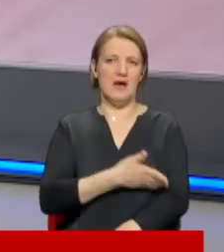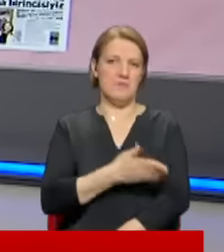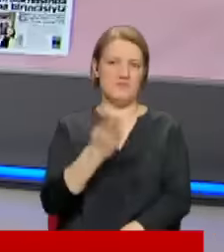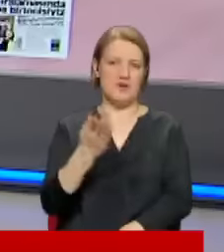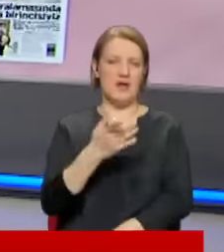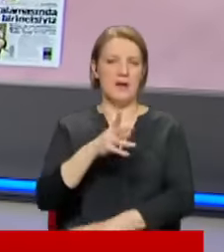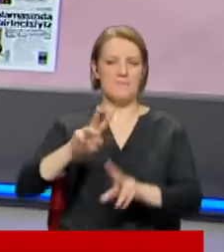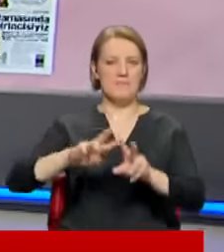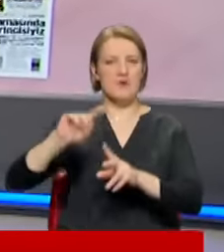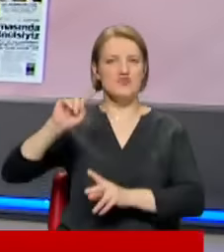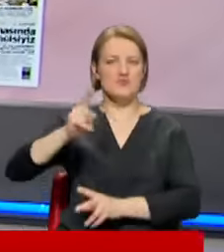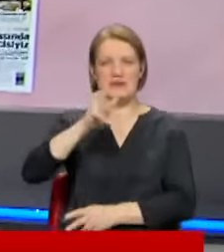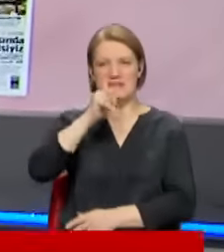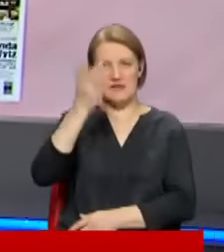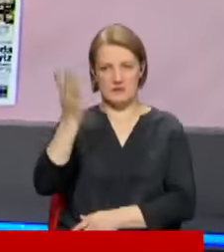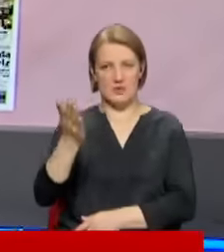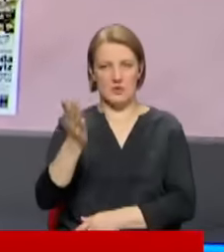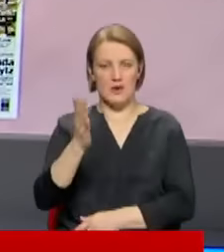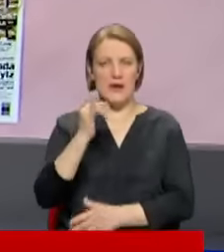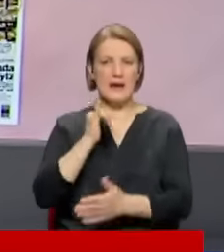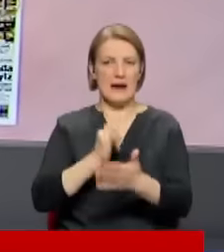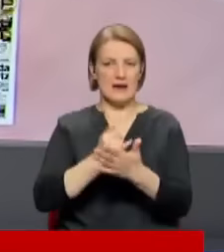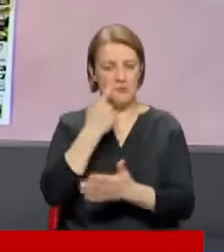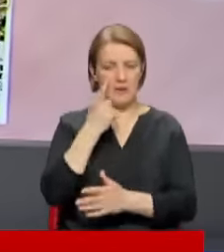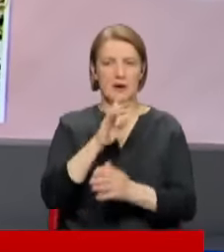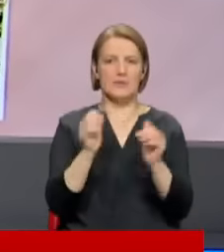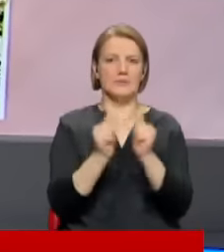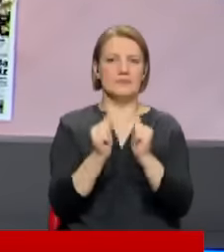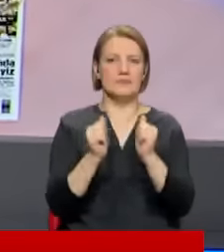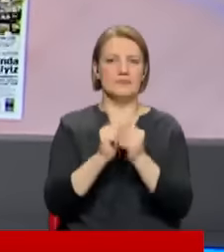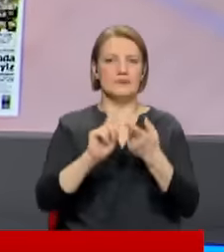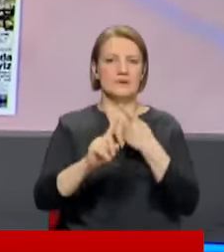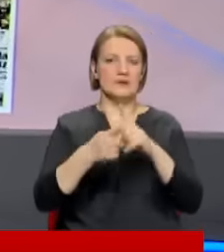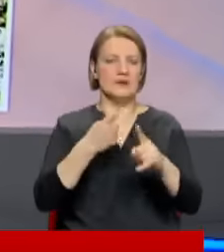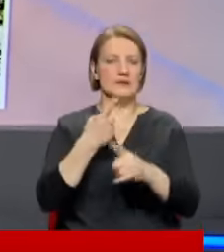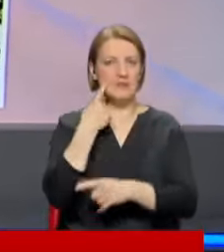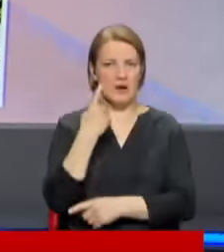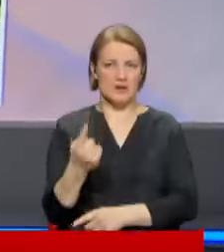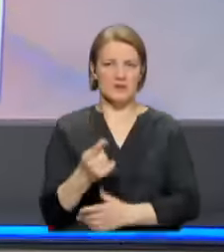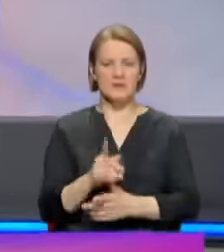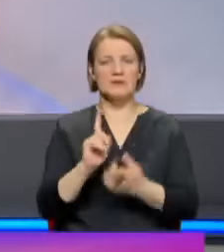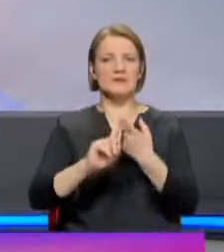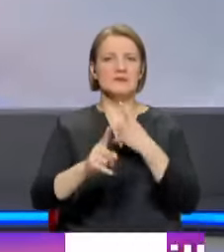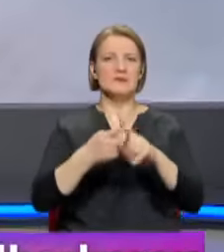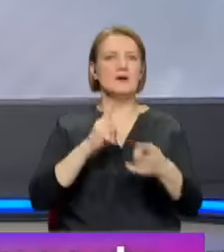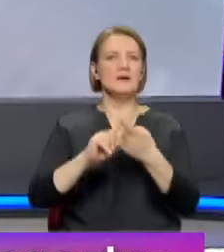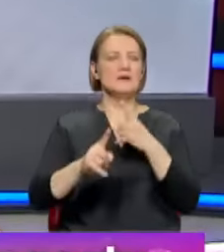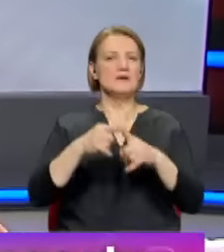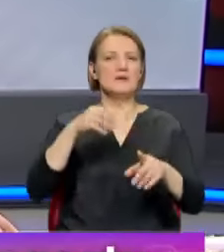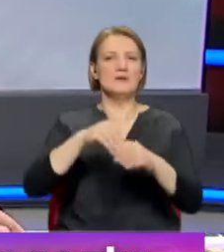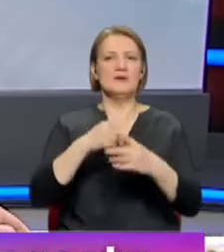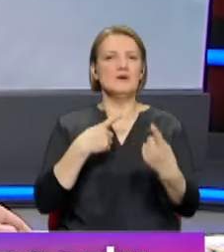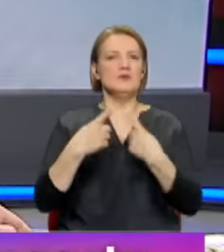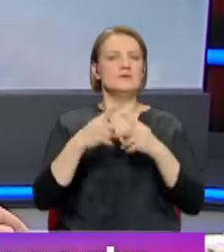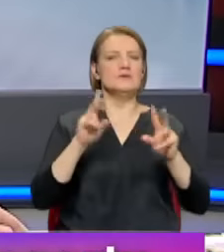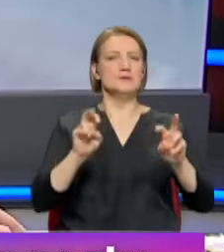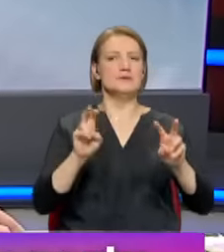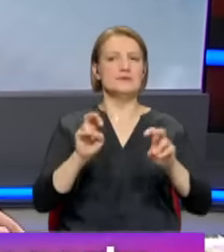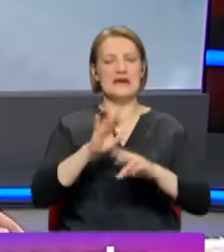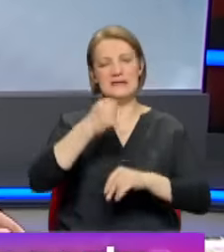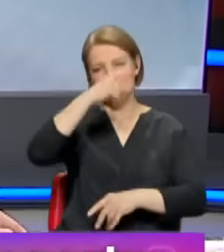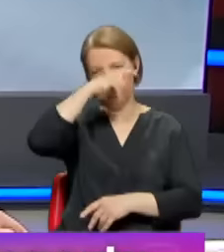hemşehrisine seslenişi. Mehmet Şimşek'in karnesine bakacağız hep birlikte. Siyasete dönelim. Siyasette konuşulan konu,